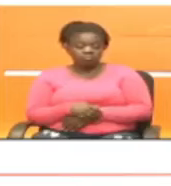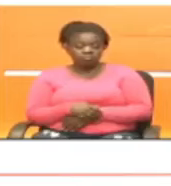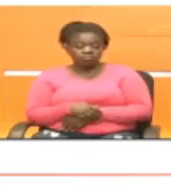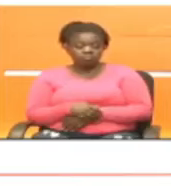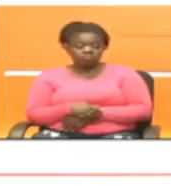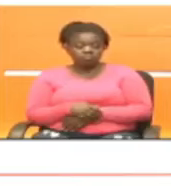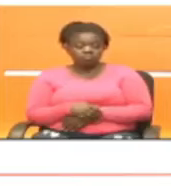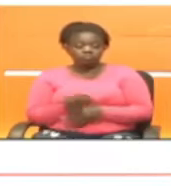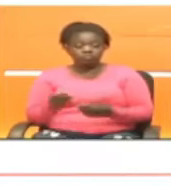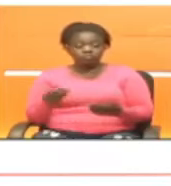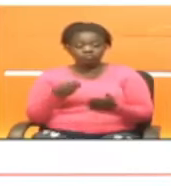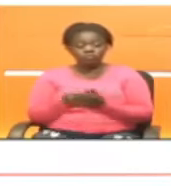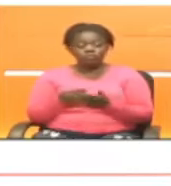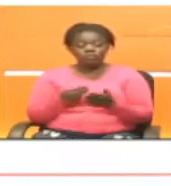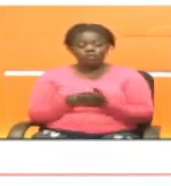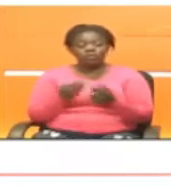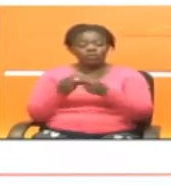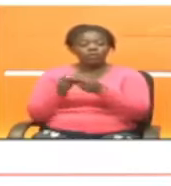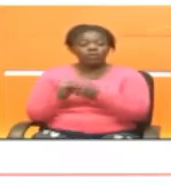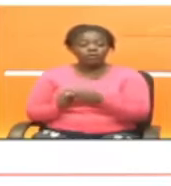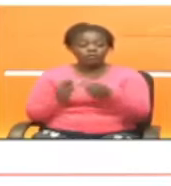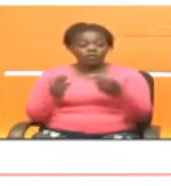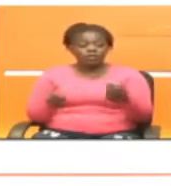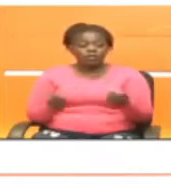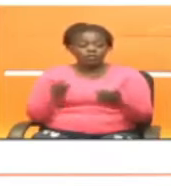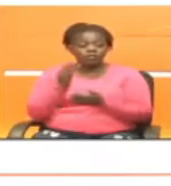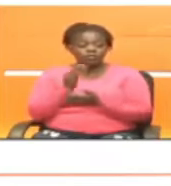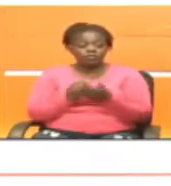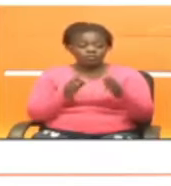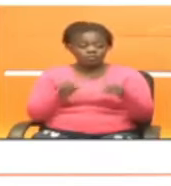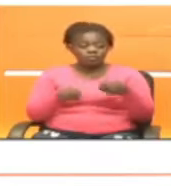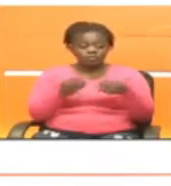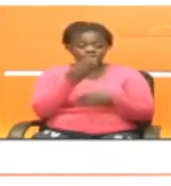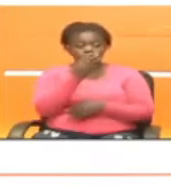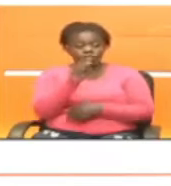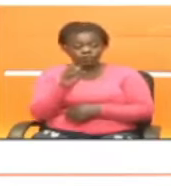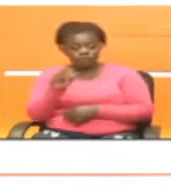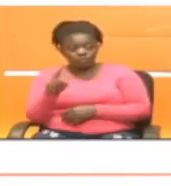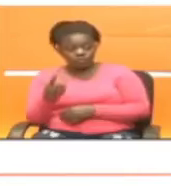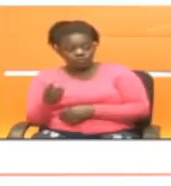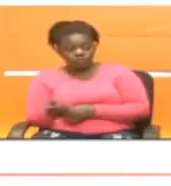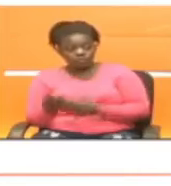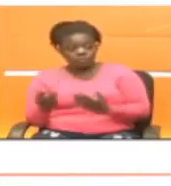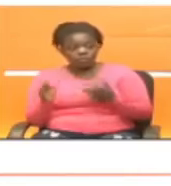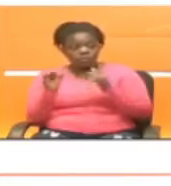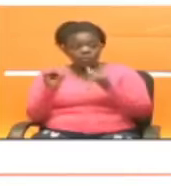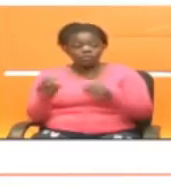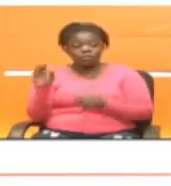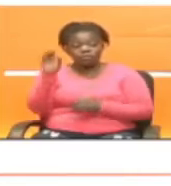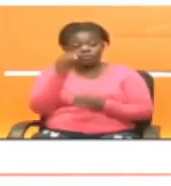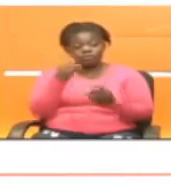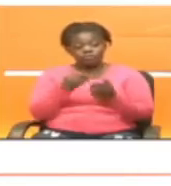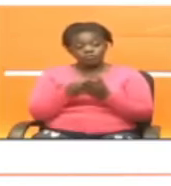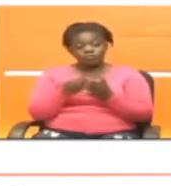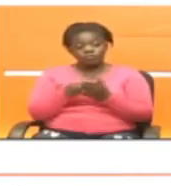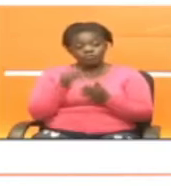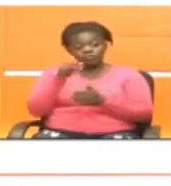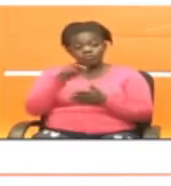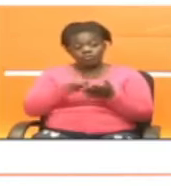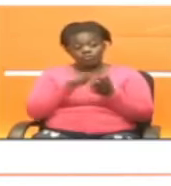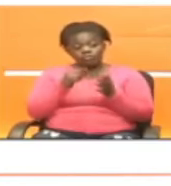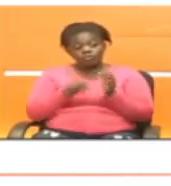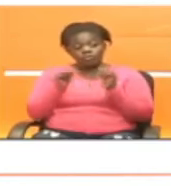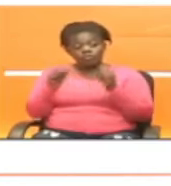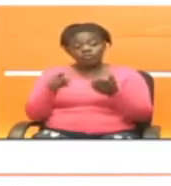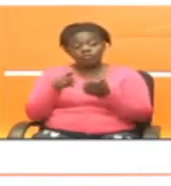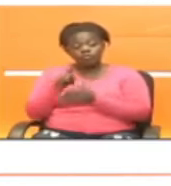bwaisi bamanirenda n'akwatayo olumu ne bamuwayo olumu olw'emitwalo ana ati ye n'asigala ng'anoonya ssente ezo kitegeeza alina ozizaayo